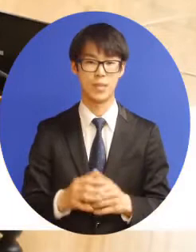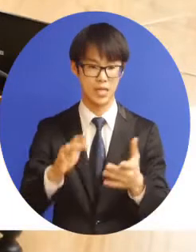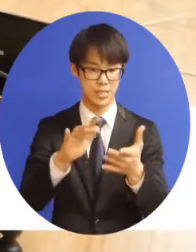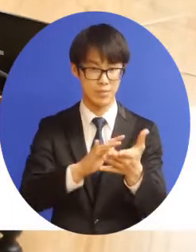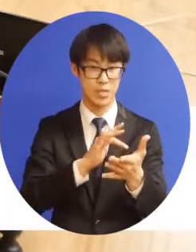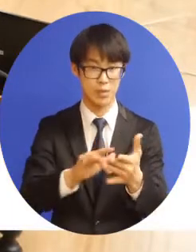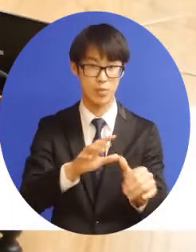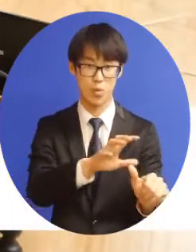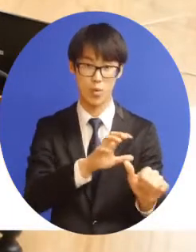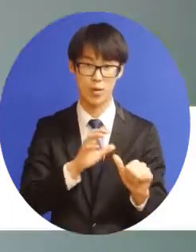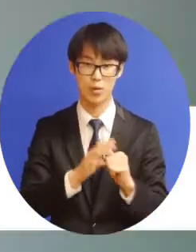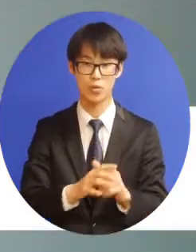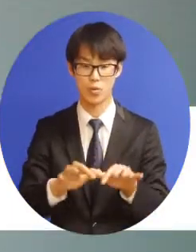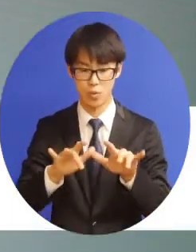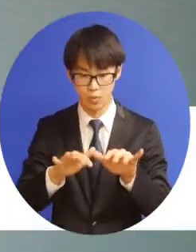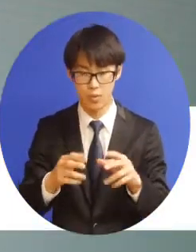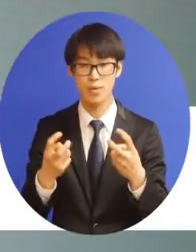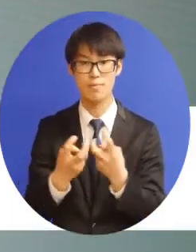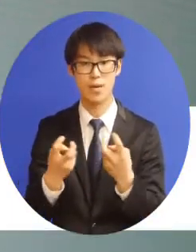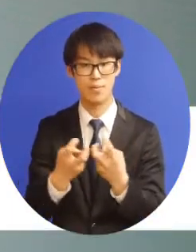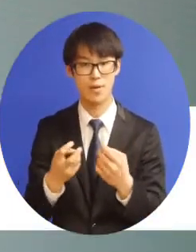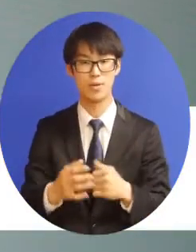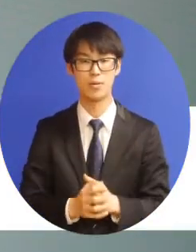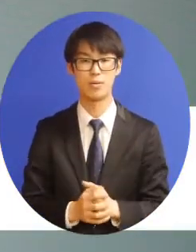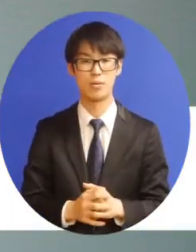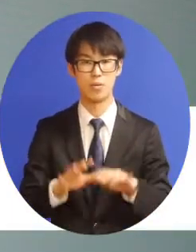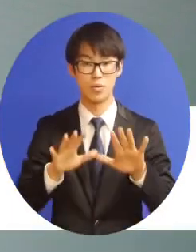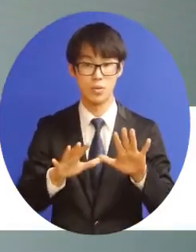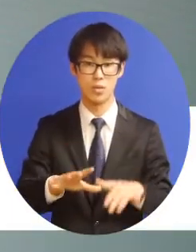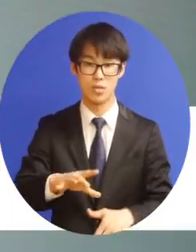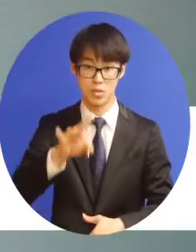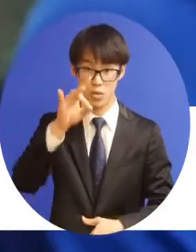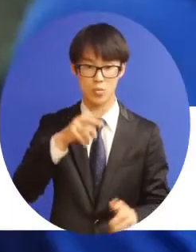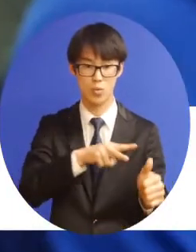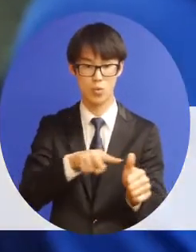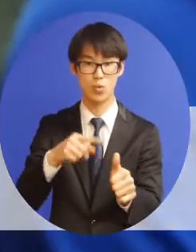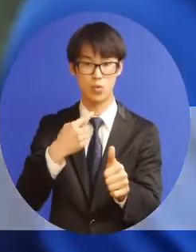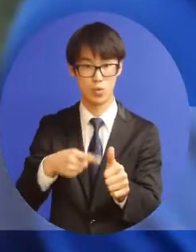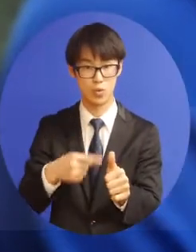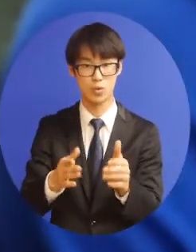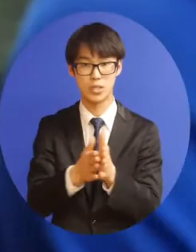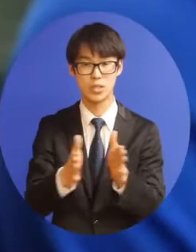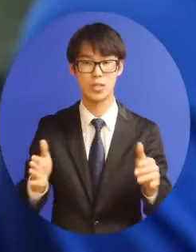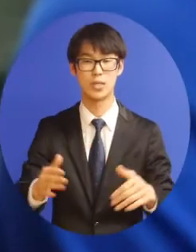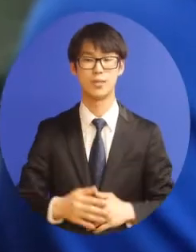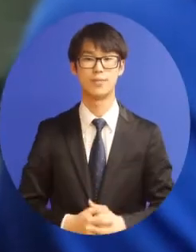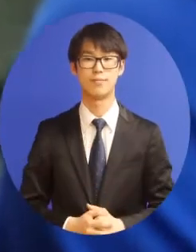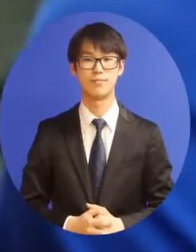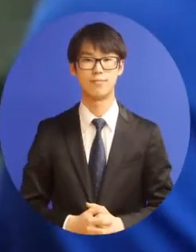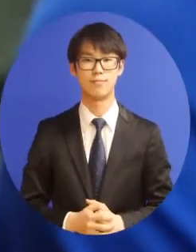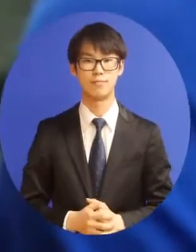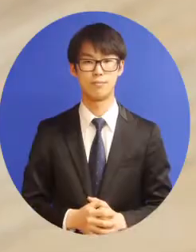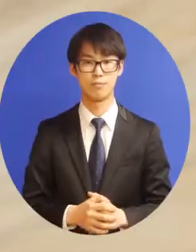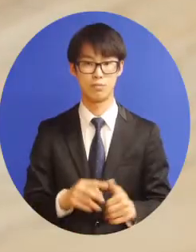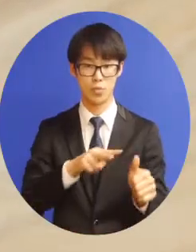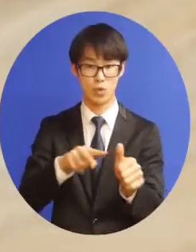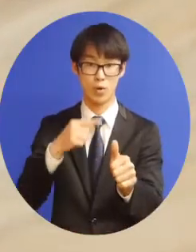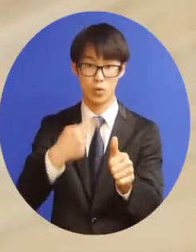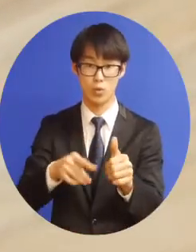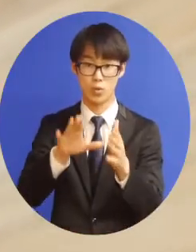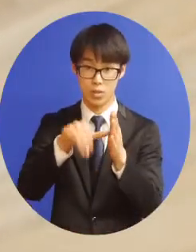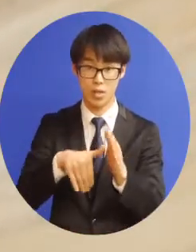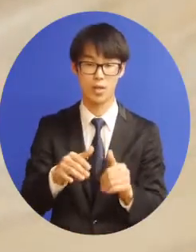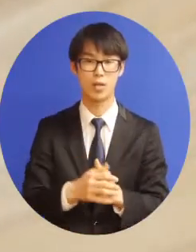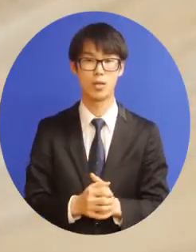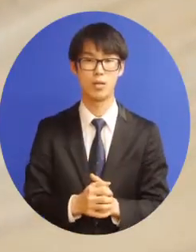스마트폰 활용법과 한글 문서 작성법 등 올해 첫 이동 정보화 교육을 실시했습니다. 찾아가는 이동 정보화